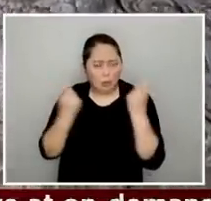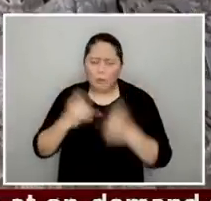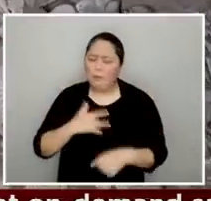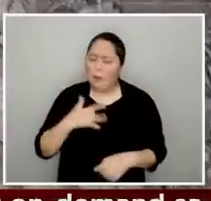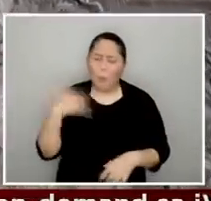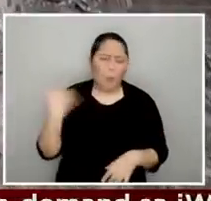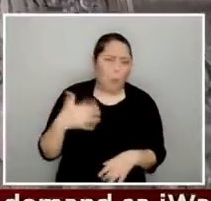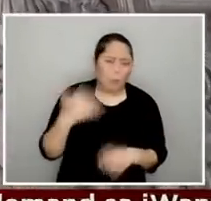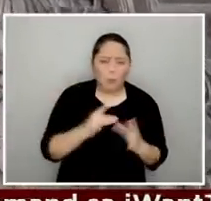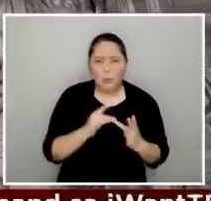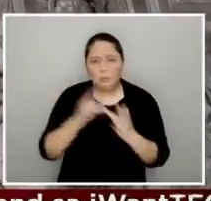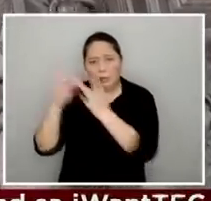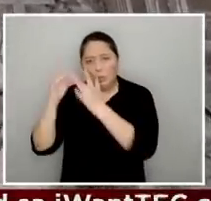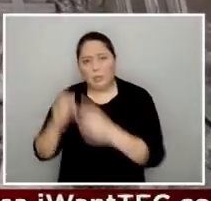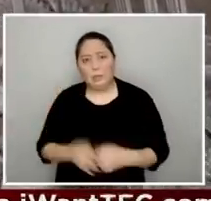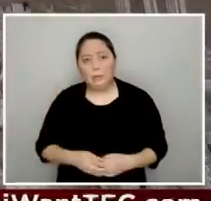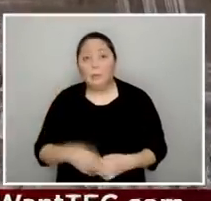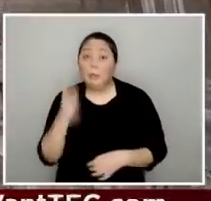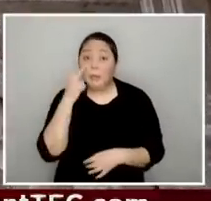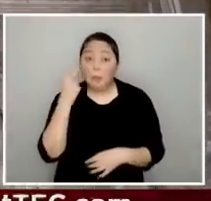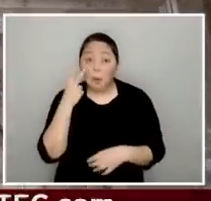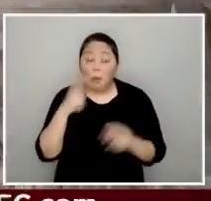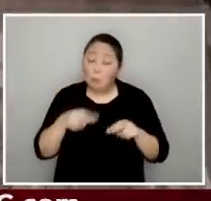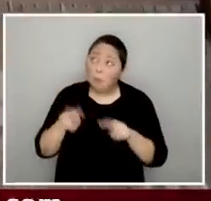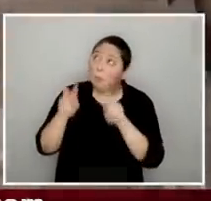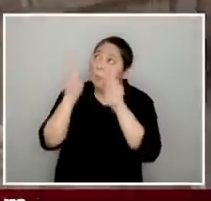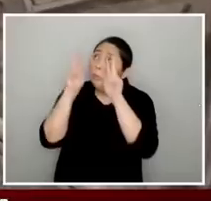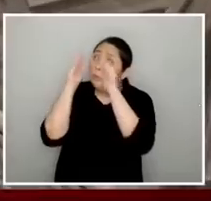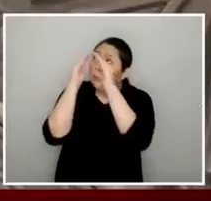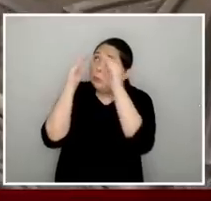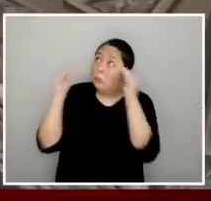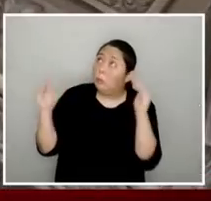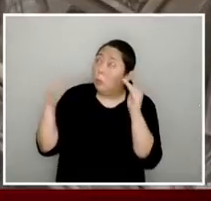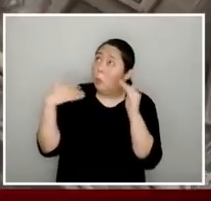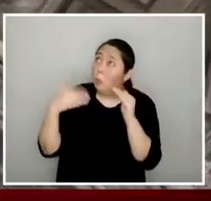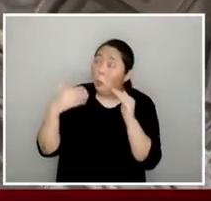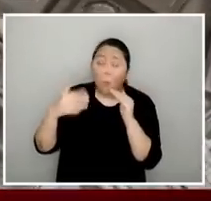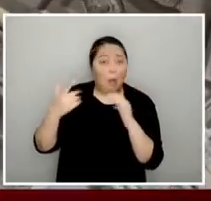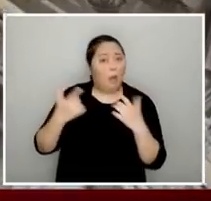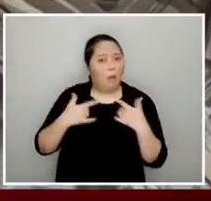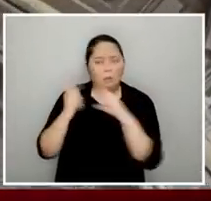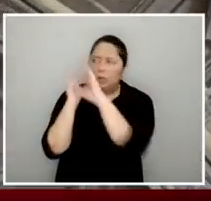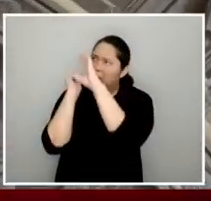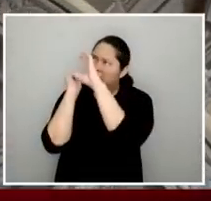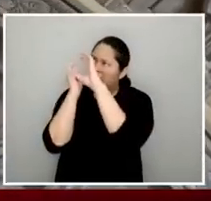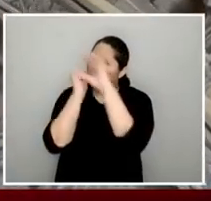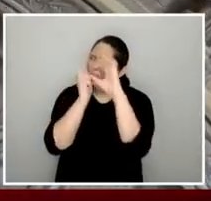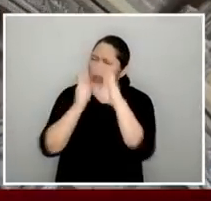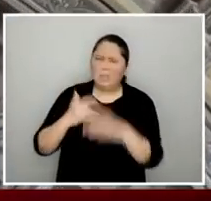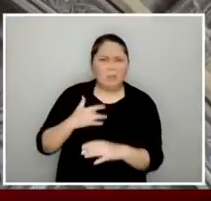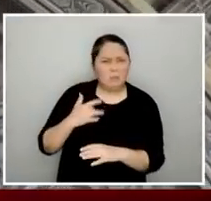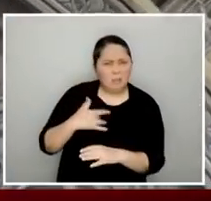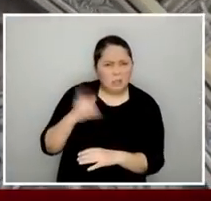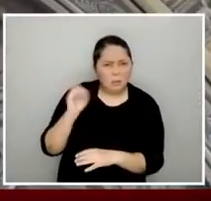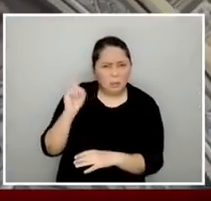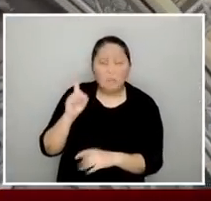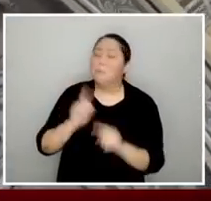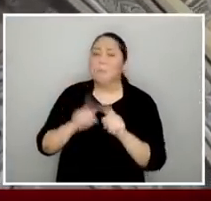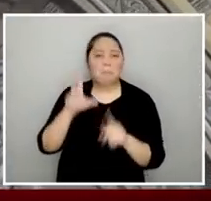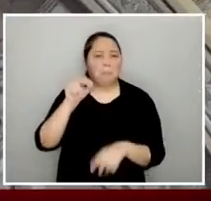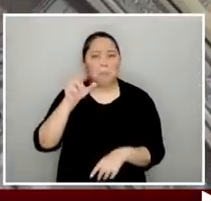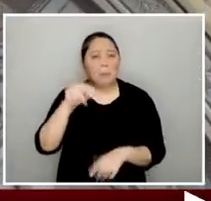Nakakamangha rin ang kisame na tila nakaukit ang disenyo pero ipinintura ito gamit ang teknik na kung tawagin